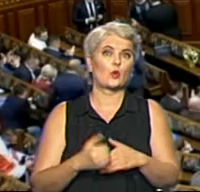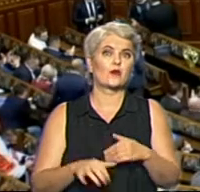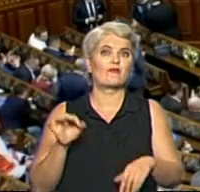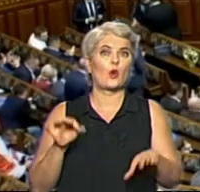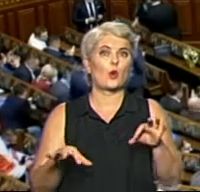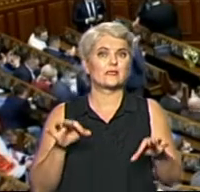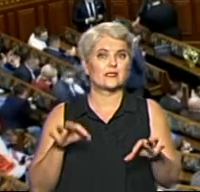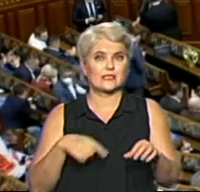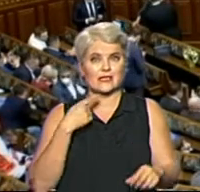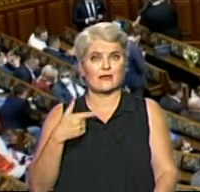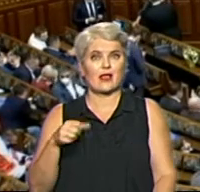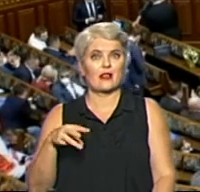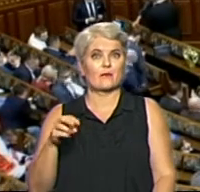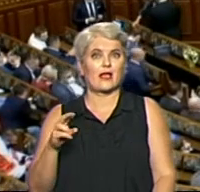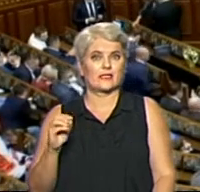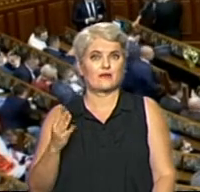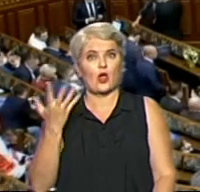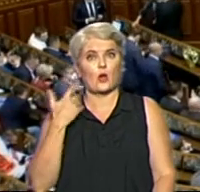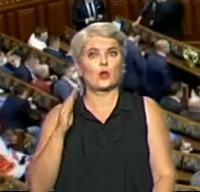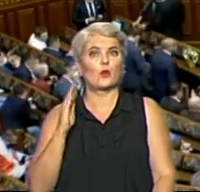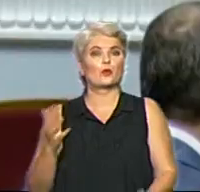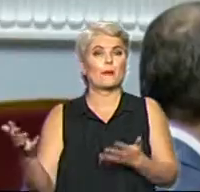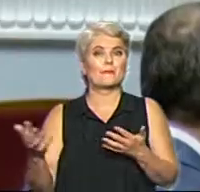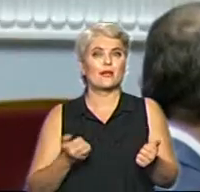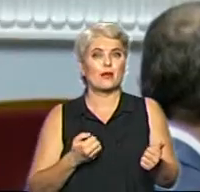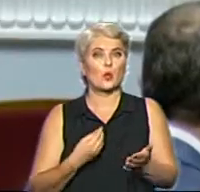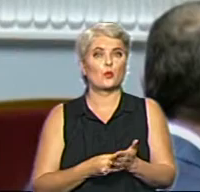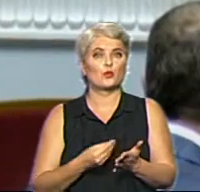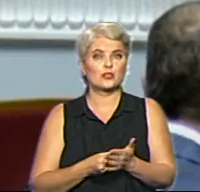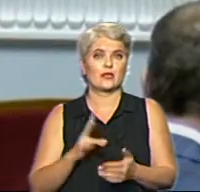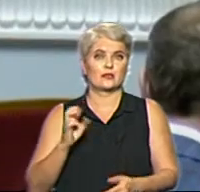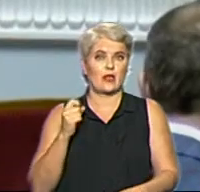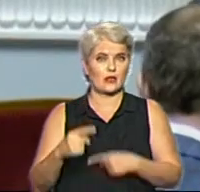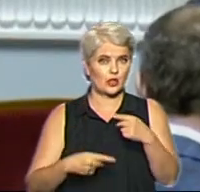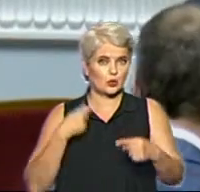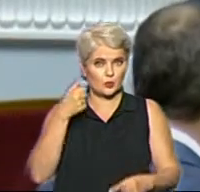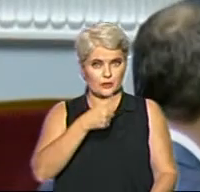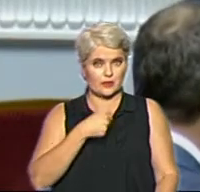сказав Данило Гетьманцев, коли будуть приймати бюджет на наступний рік. Олексій.